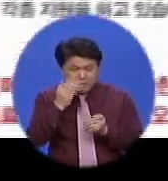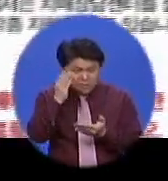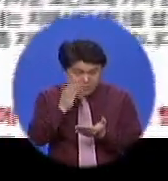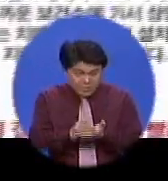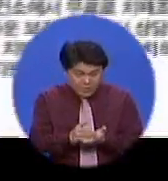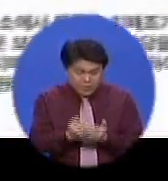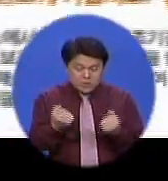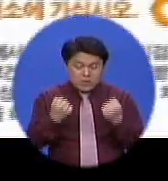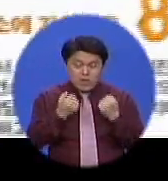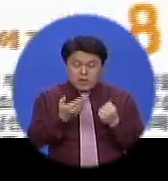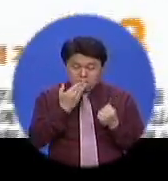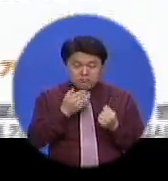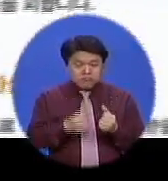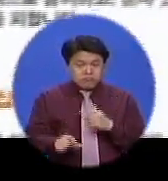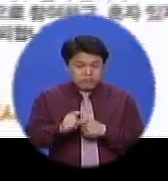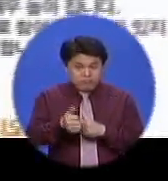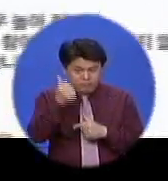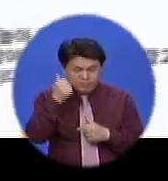어떠신가요?